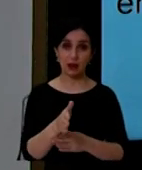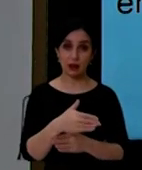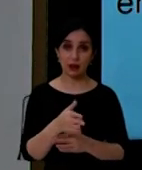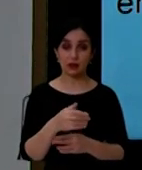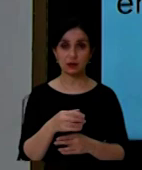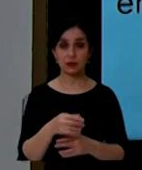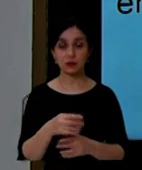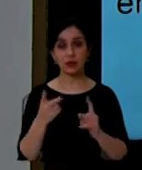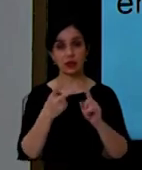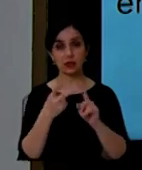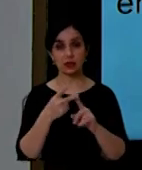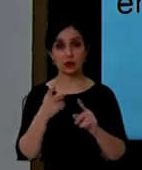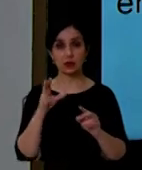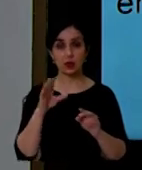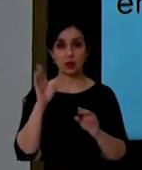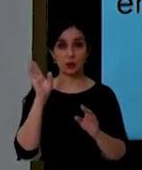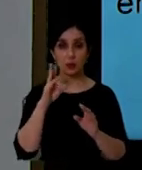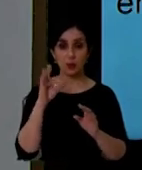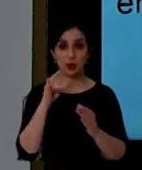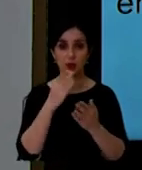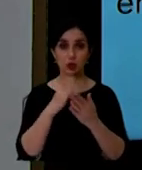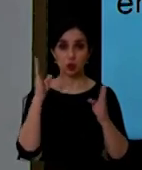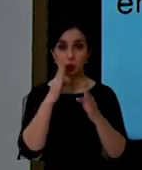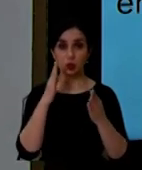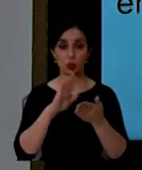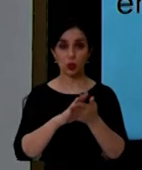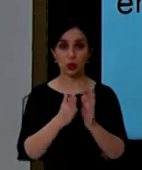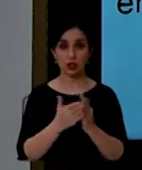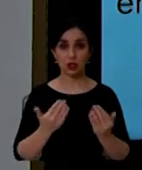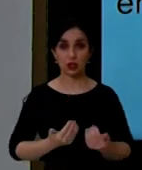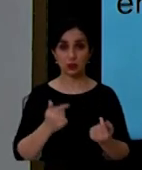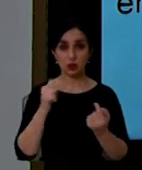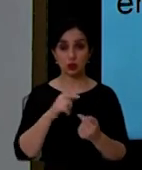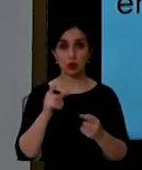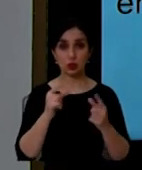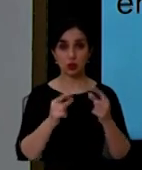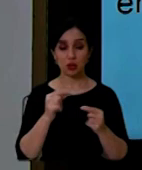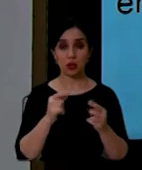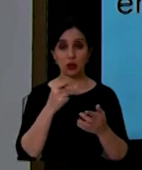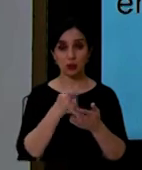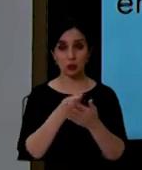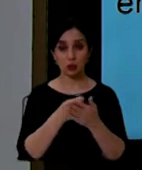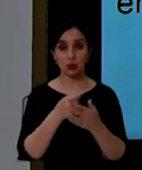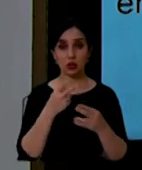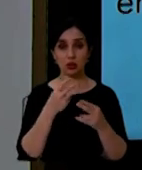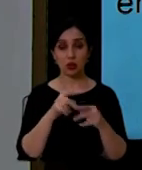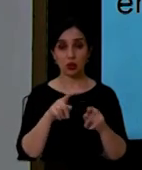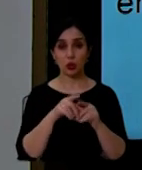İkinci mərtə su mұxtıda yəşəşkə maslaşkən, süt imizuçilər kubaygan.